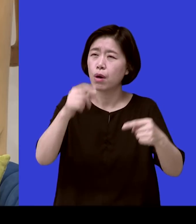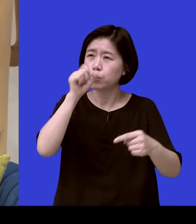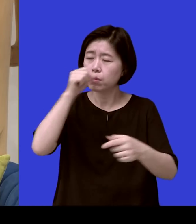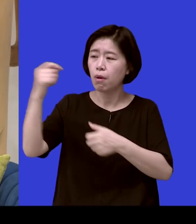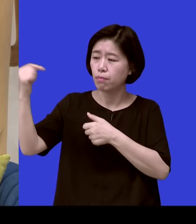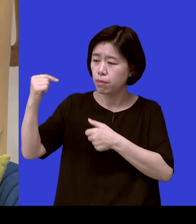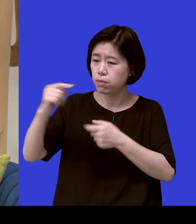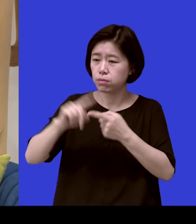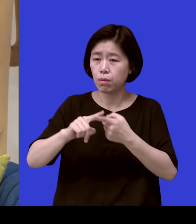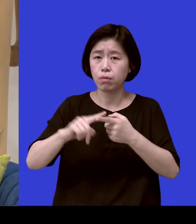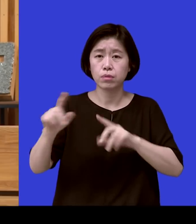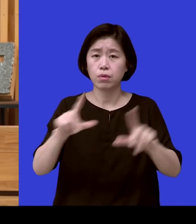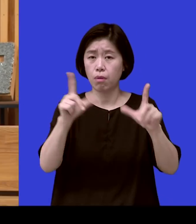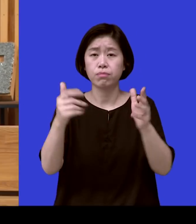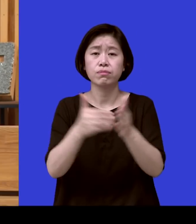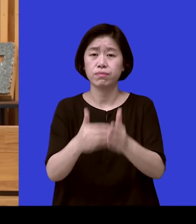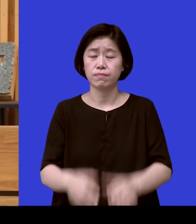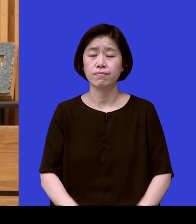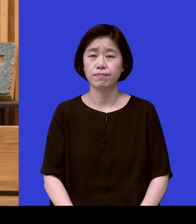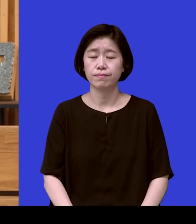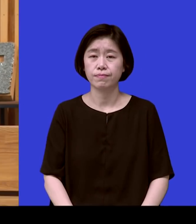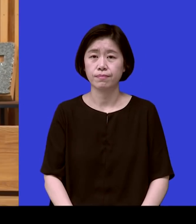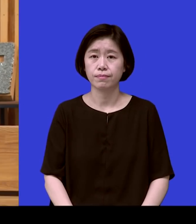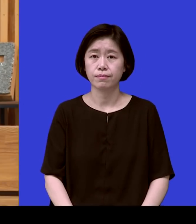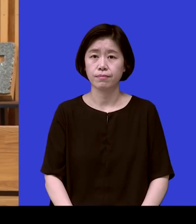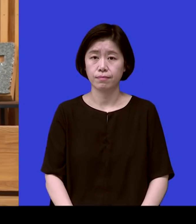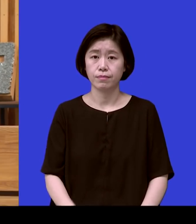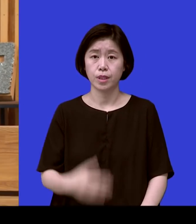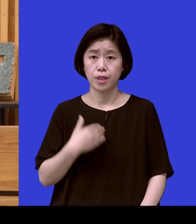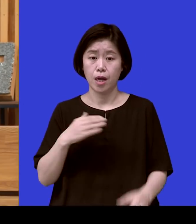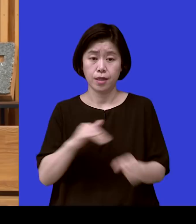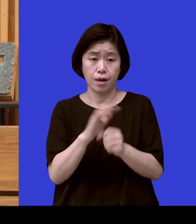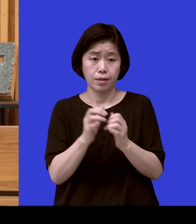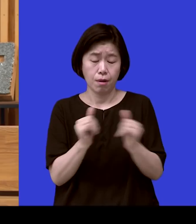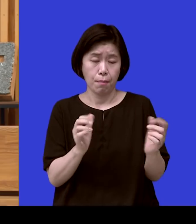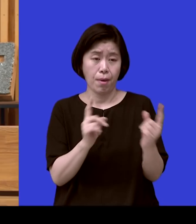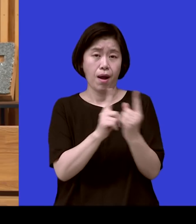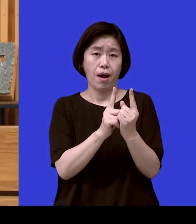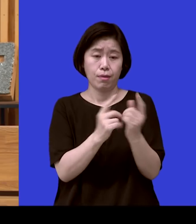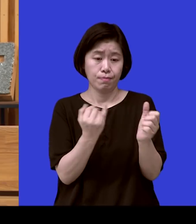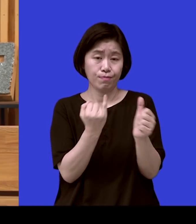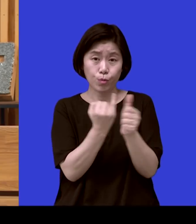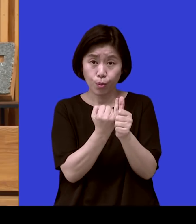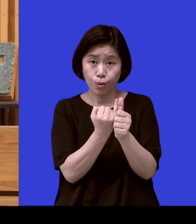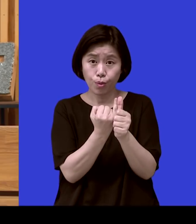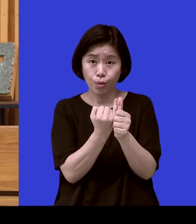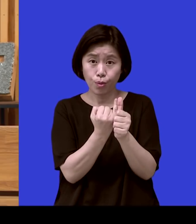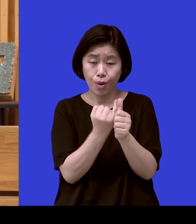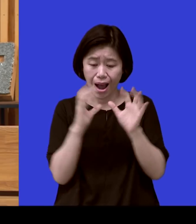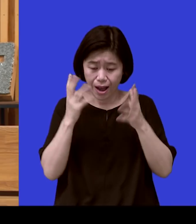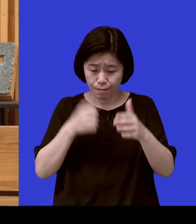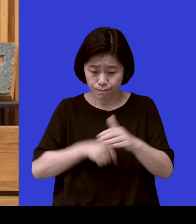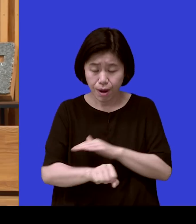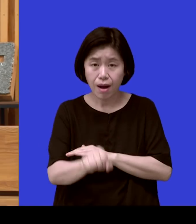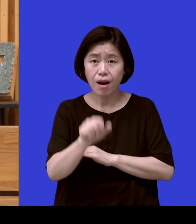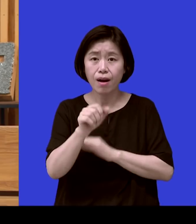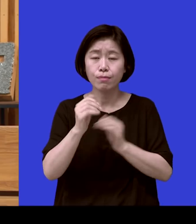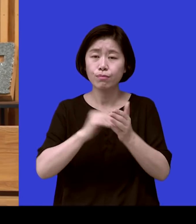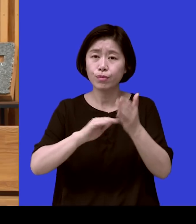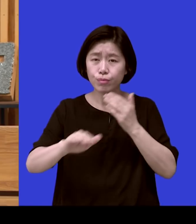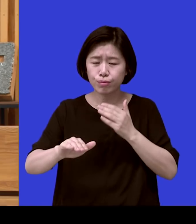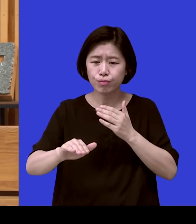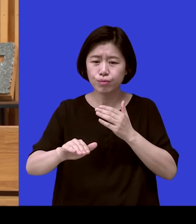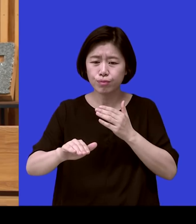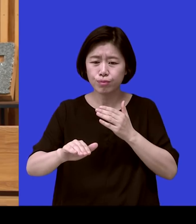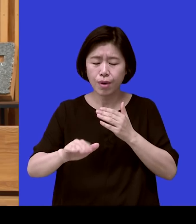뛰라니까 뛰었거든요. 근데 사랑해서 아이를 생기니까 저절로 아버지가 됐는데 아버지로서 어떻게 해줘야 되고 어떤 말을 해야 되고